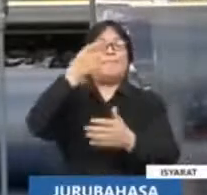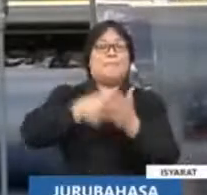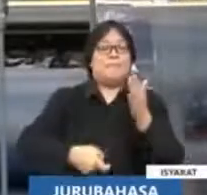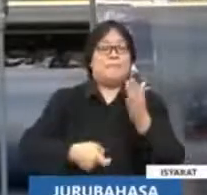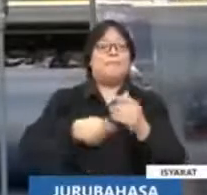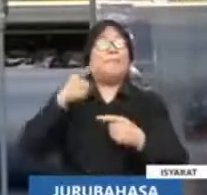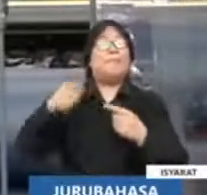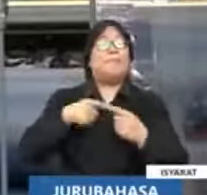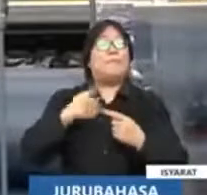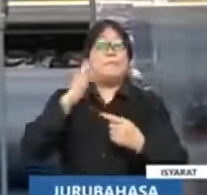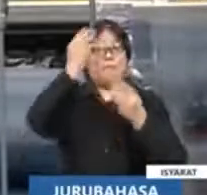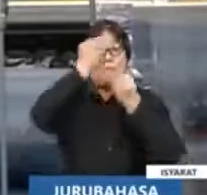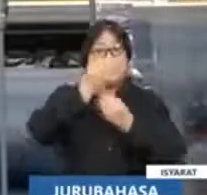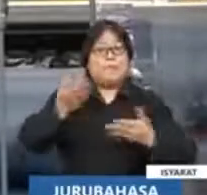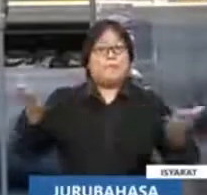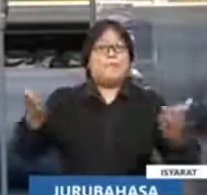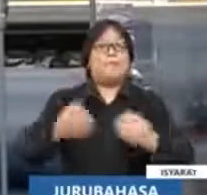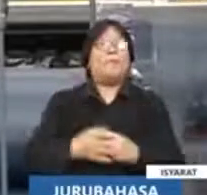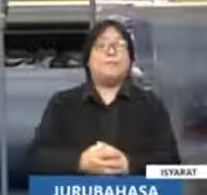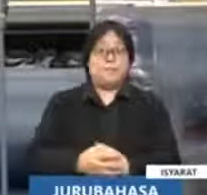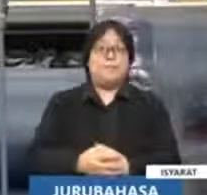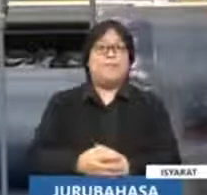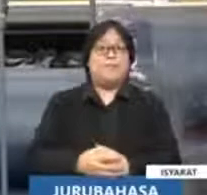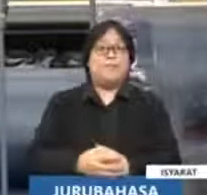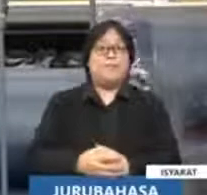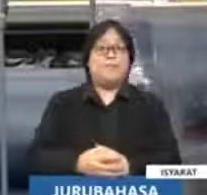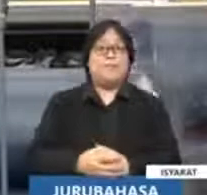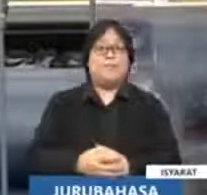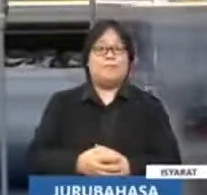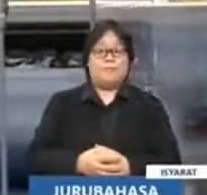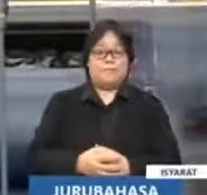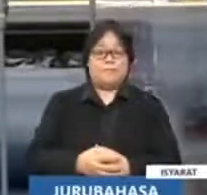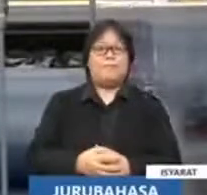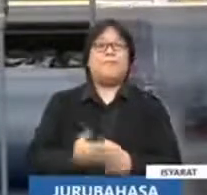tersebut apabila ia yang dimaklumkan kepada mereka kelak. Soalan teman